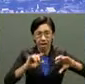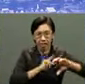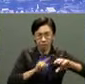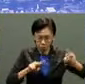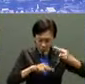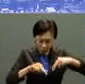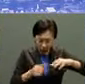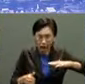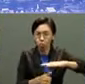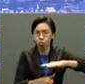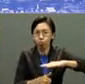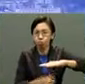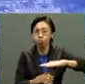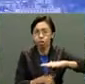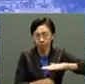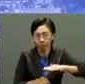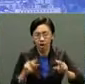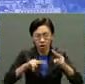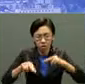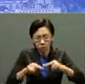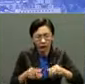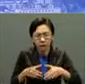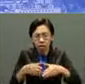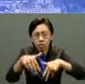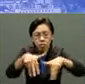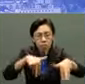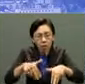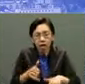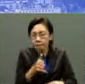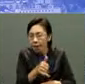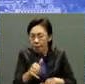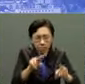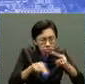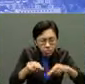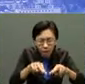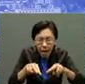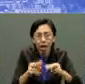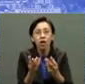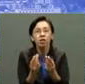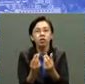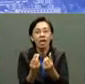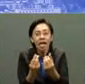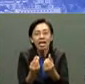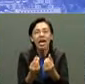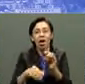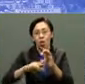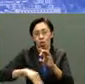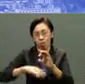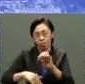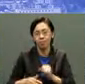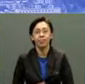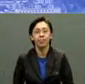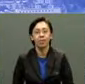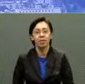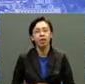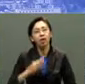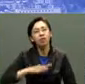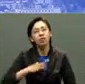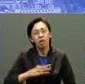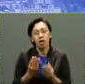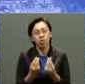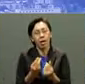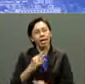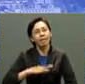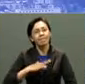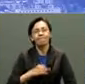แลแล้วก็มีการตรวจในเชิงรุกก็ทำให้ตัวเลขของเรายังอยู่ในเลข2หลักแล้วก็เป็นตัวเลขที่น่าพึงพอใจนะครับ